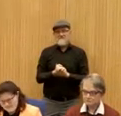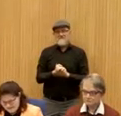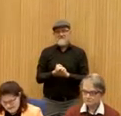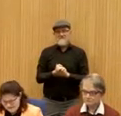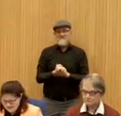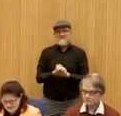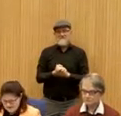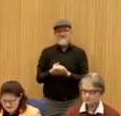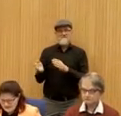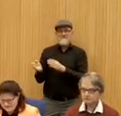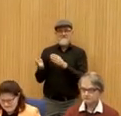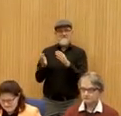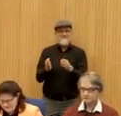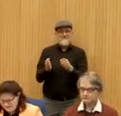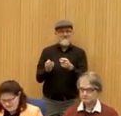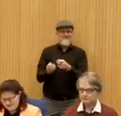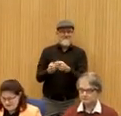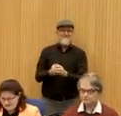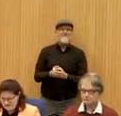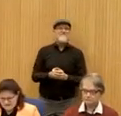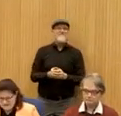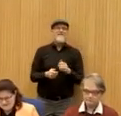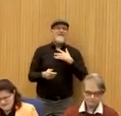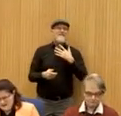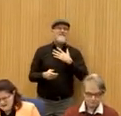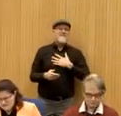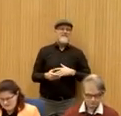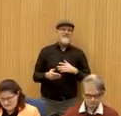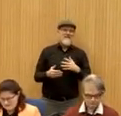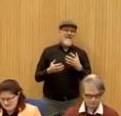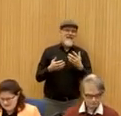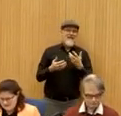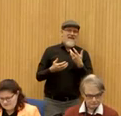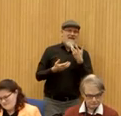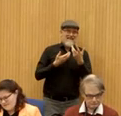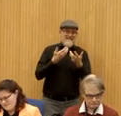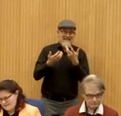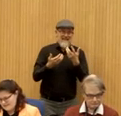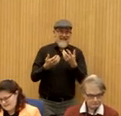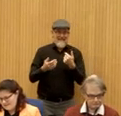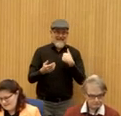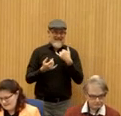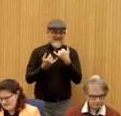Ich möchte gerne erzählen, wie ich lerne und